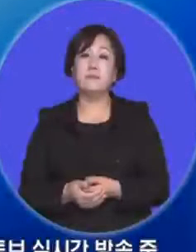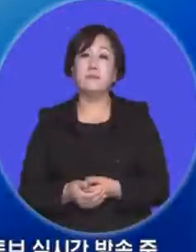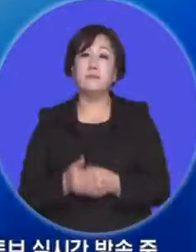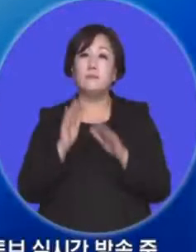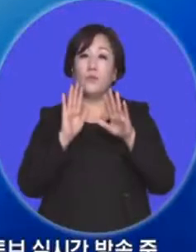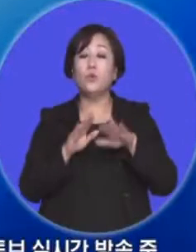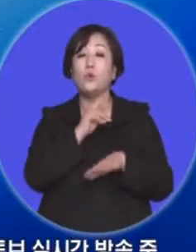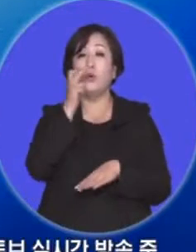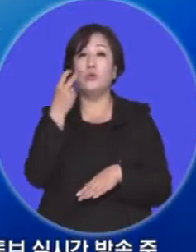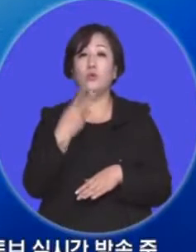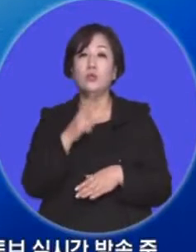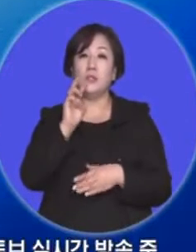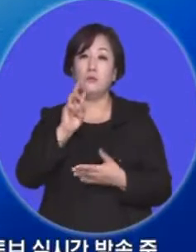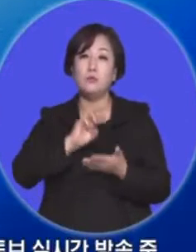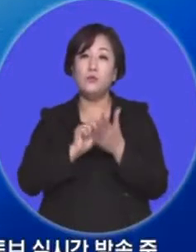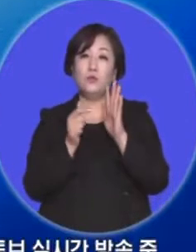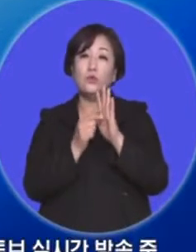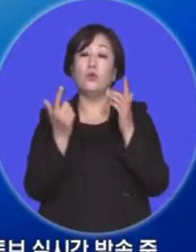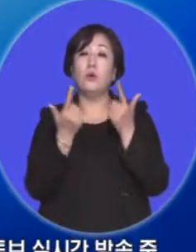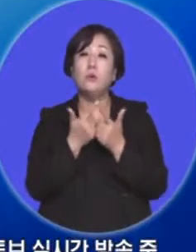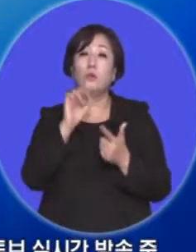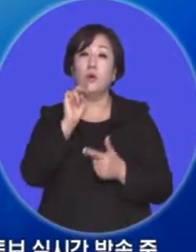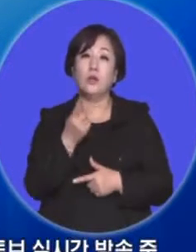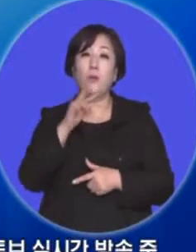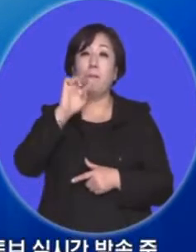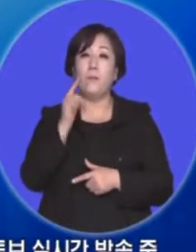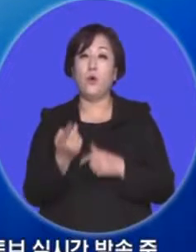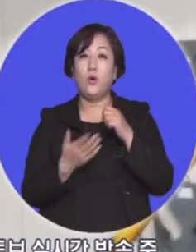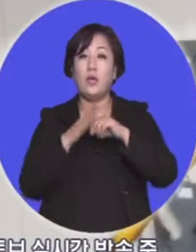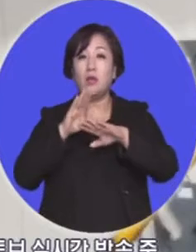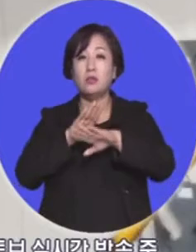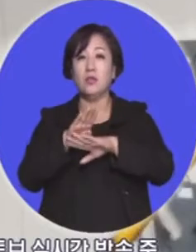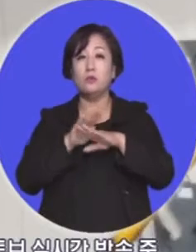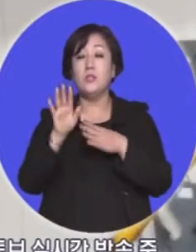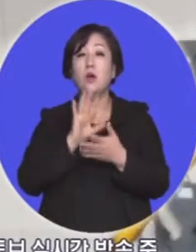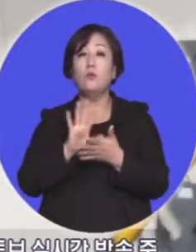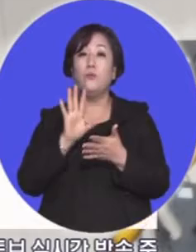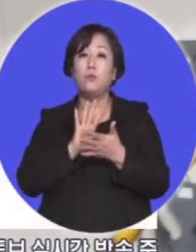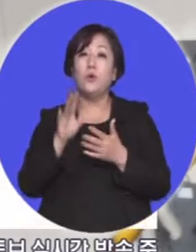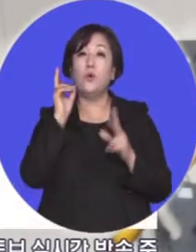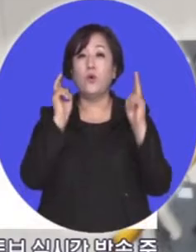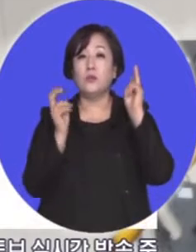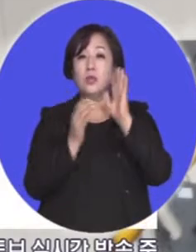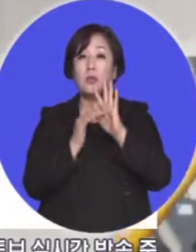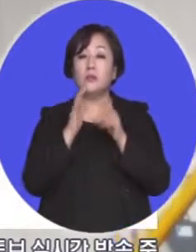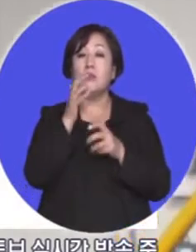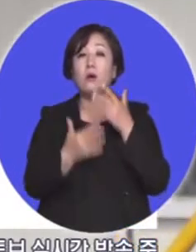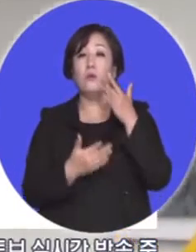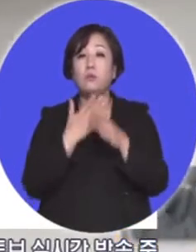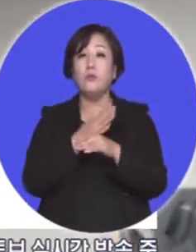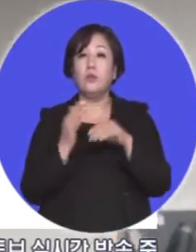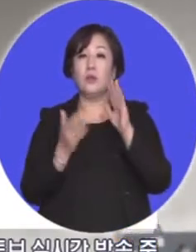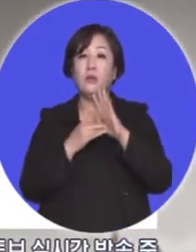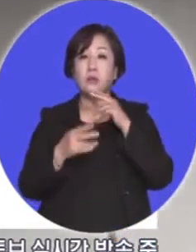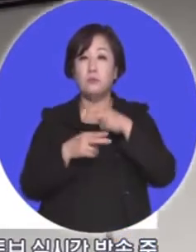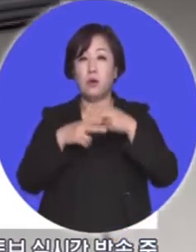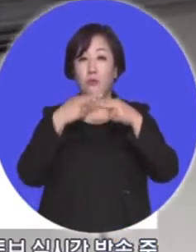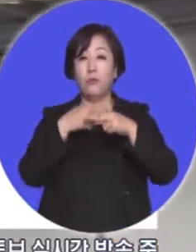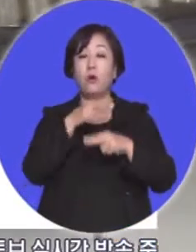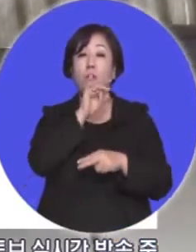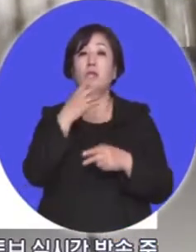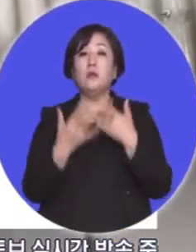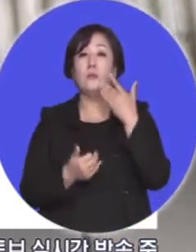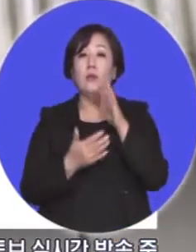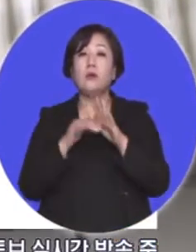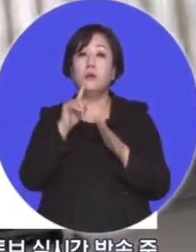오늘오후 2시 30분쯤 북구 염포동 의한 자동차 부품 공장에서 불이 나 참고 델 사이에 벽면 일부를 태우고